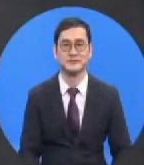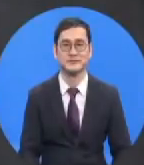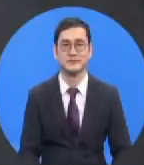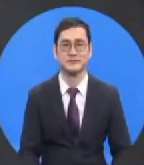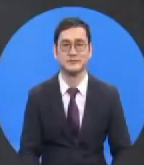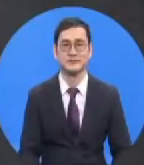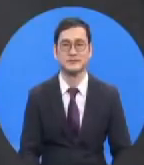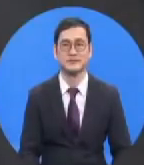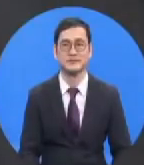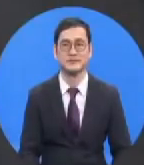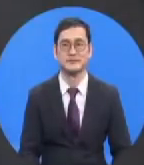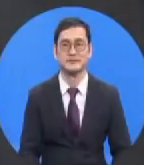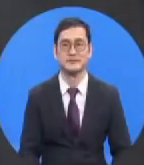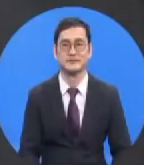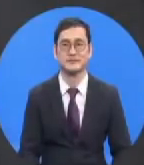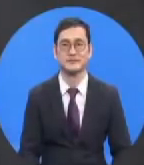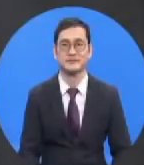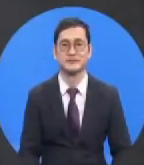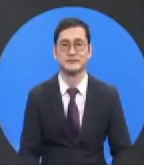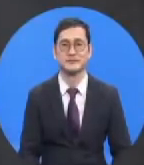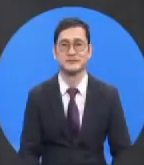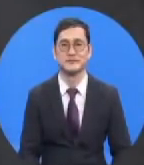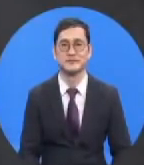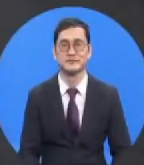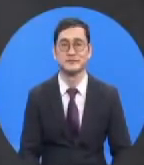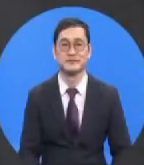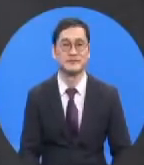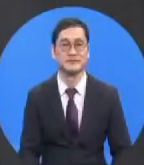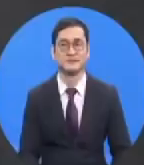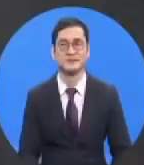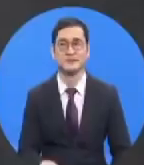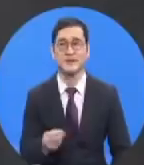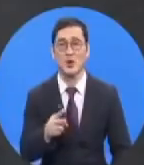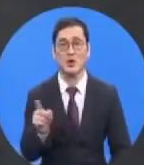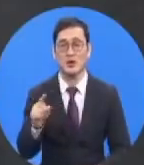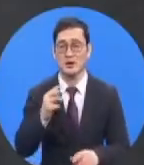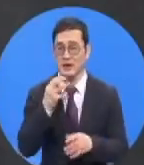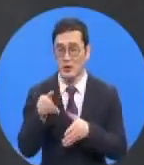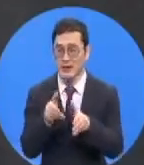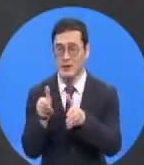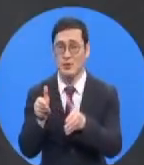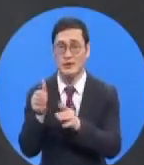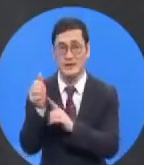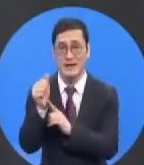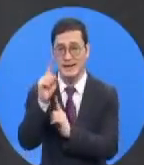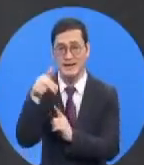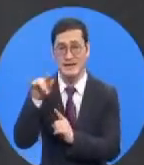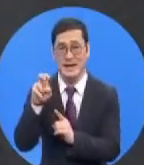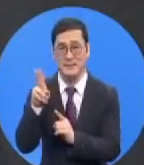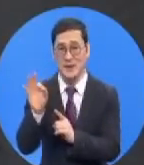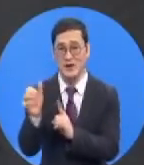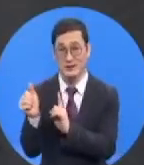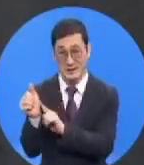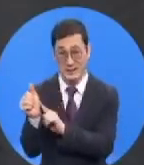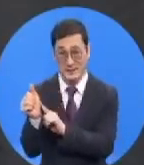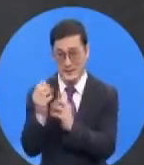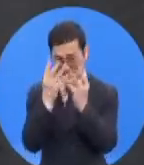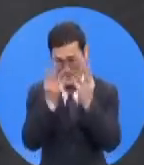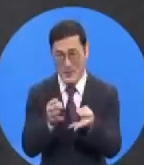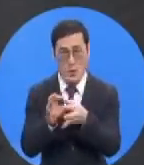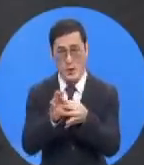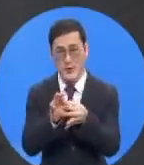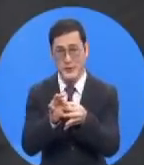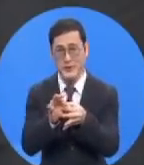관해서 유독 말을 아꼈던 사람이 또 있습니다. 대권 주자로 거론되고 있는 이재명 경기지사인데 이재명 지사가 또 이번